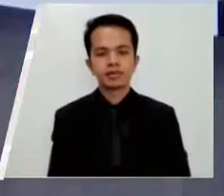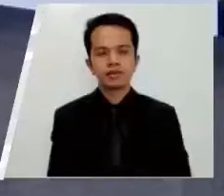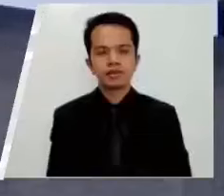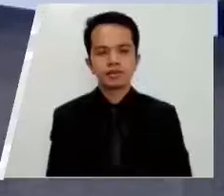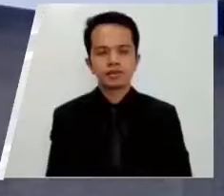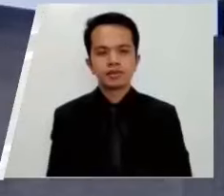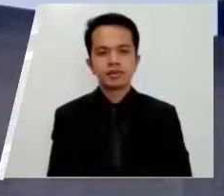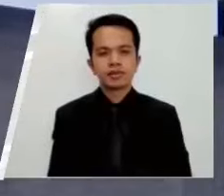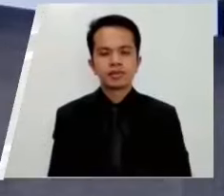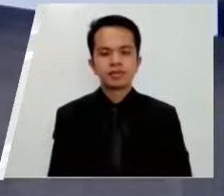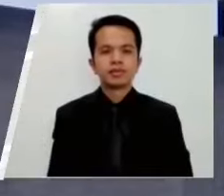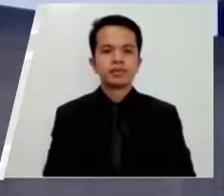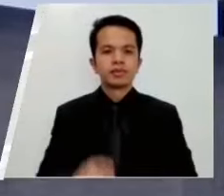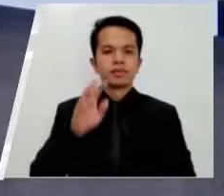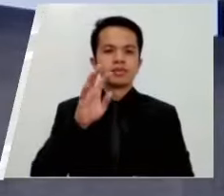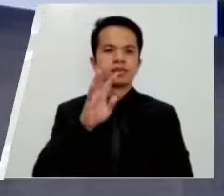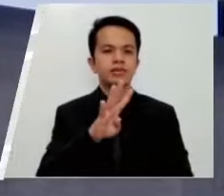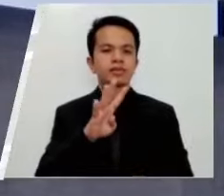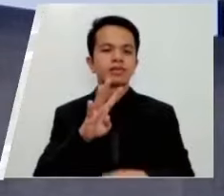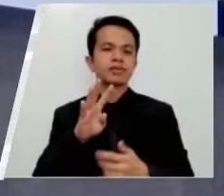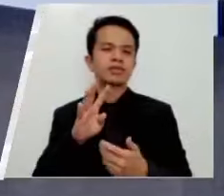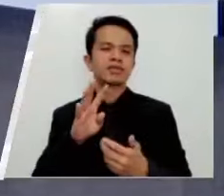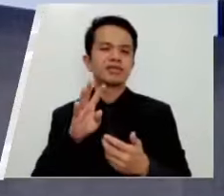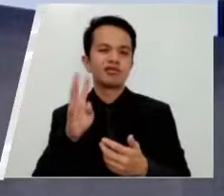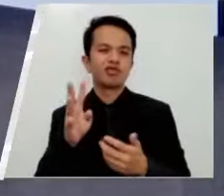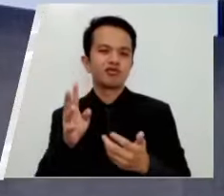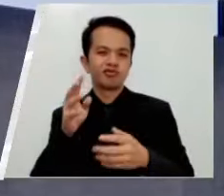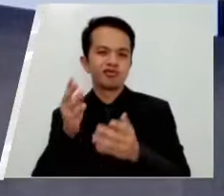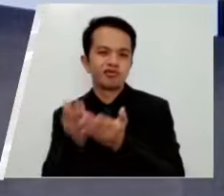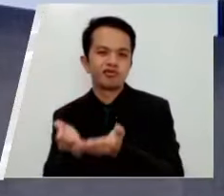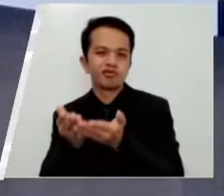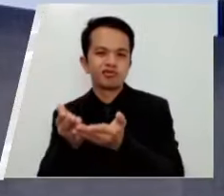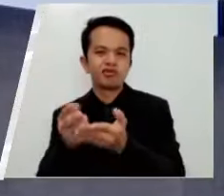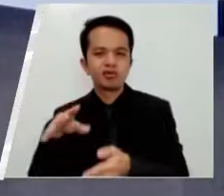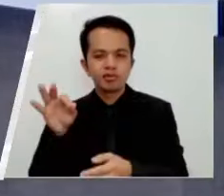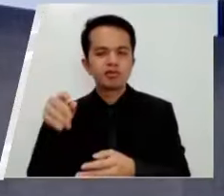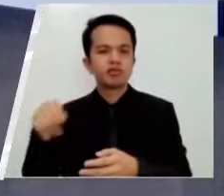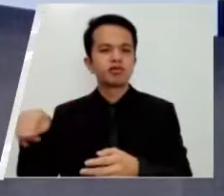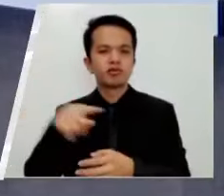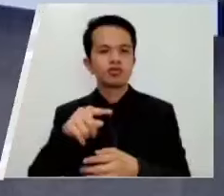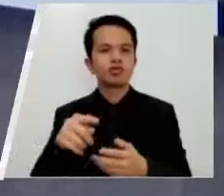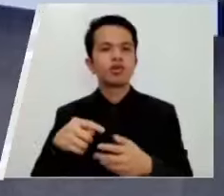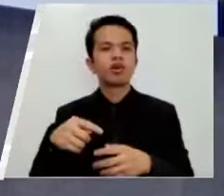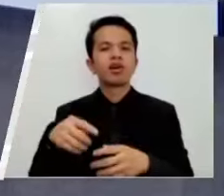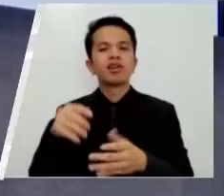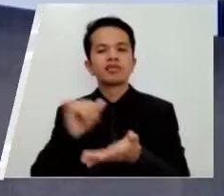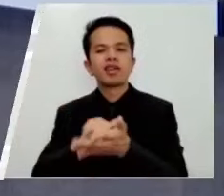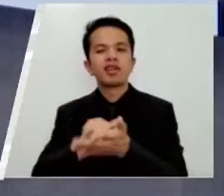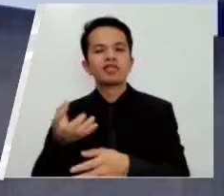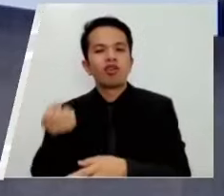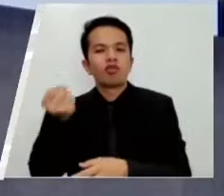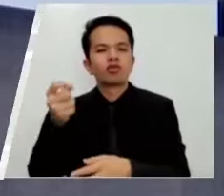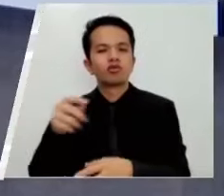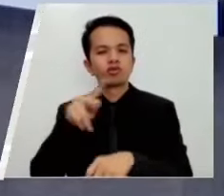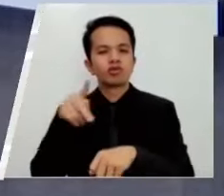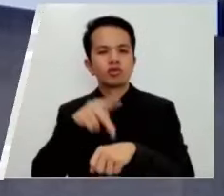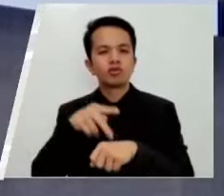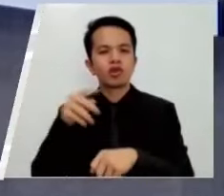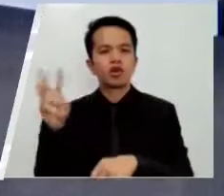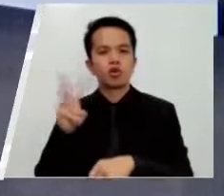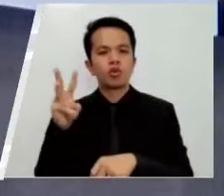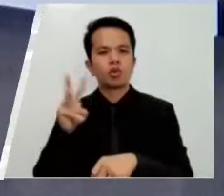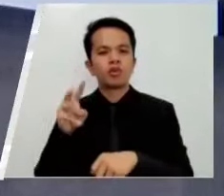48 Chinese vessels ang nabataan sa Scarborough Shoal at 3 lugar na okupado ng Pilipinas sa West Philippine Sea, ayon sa